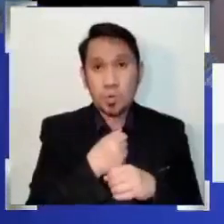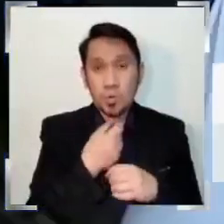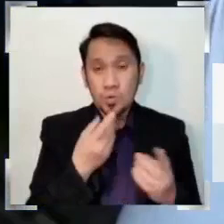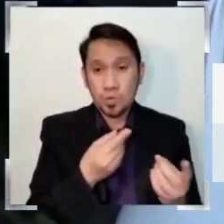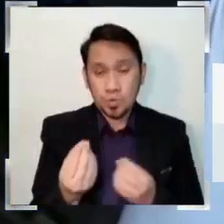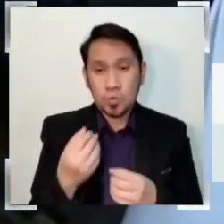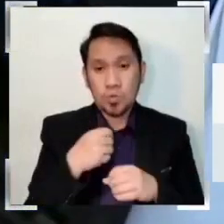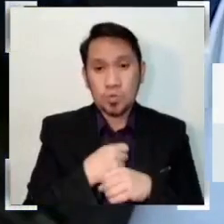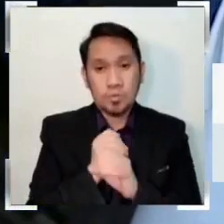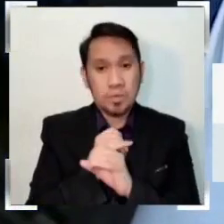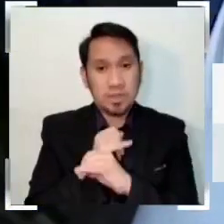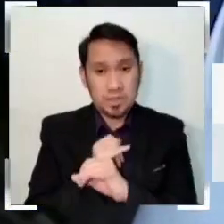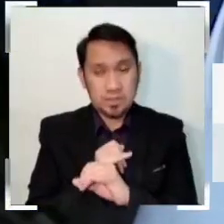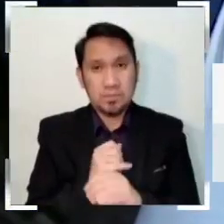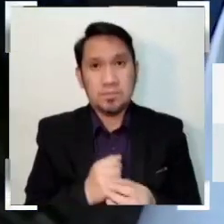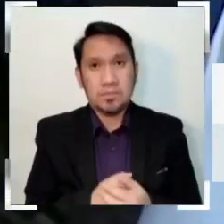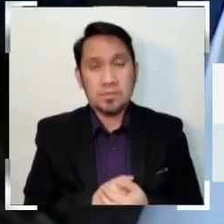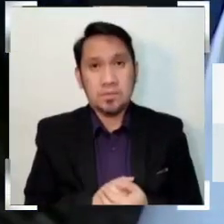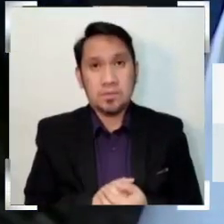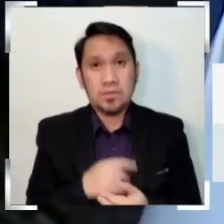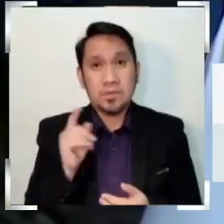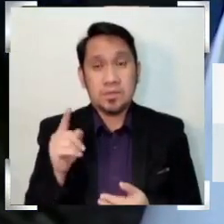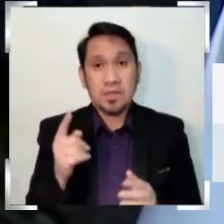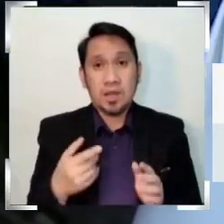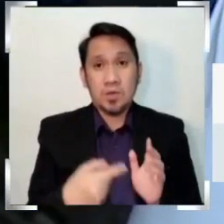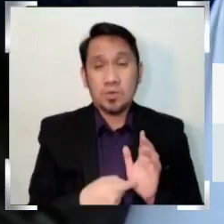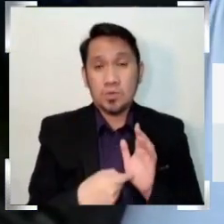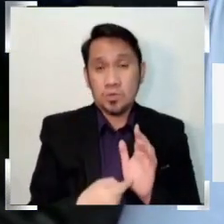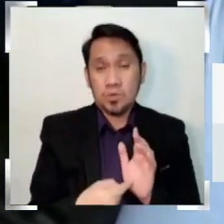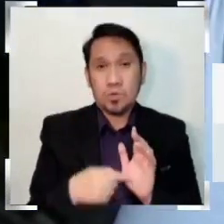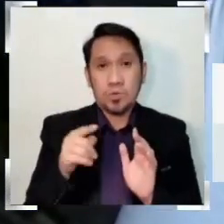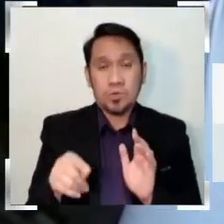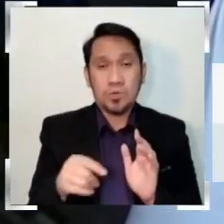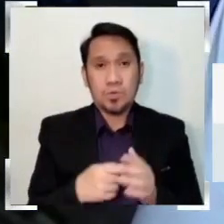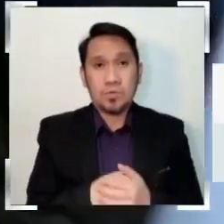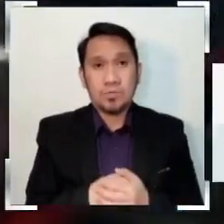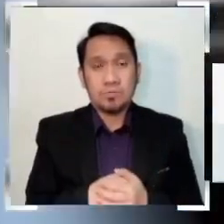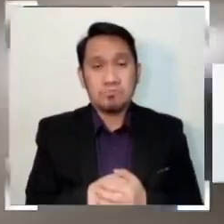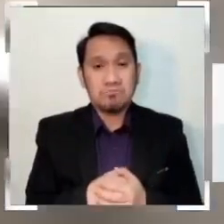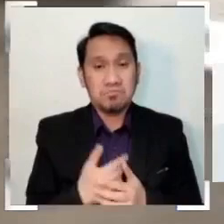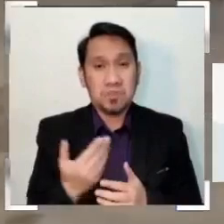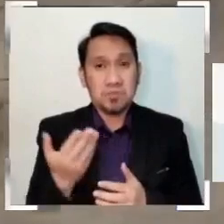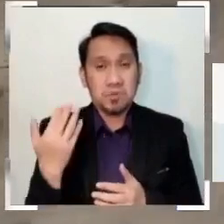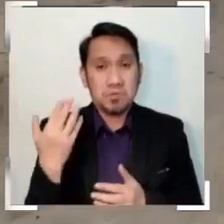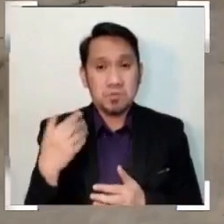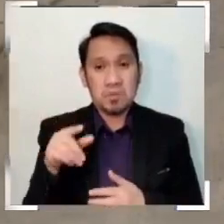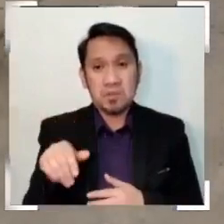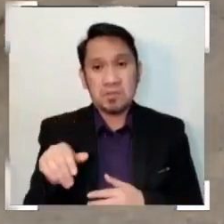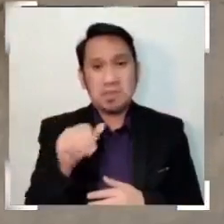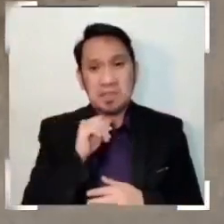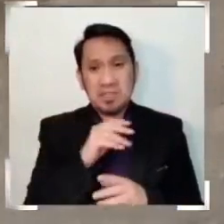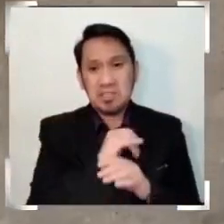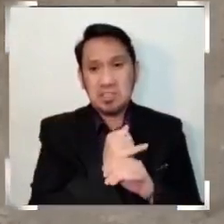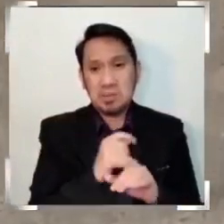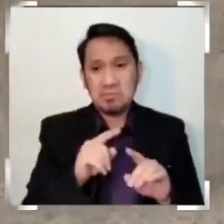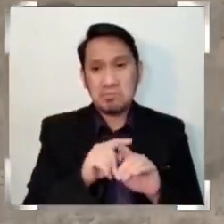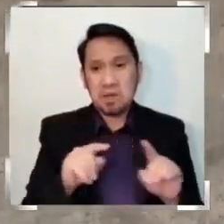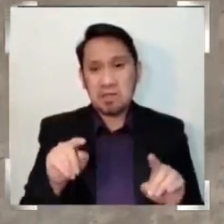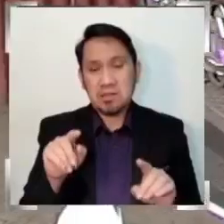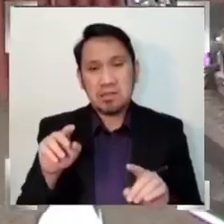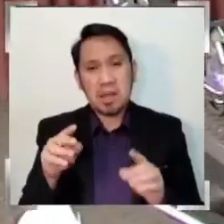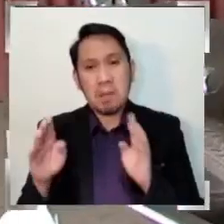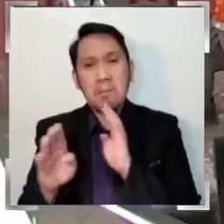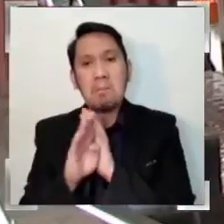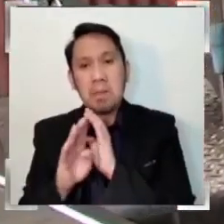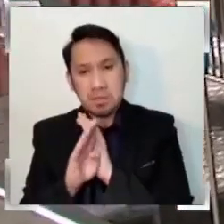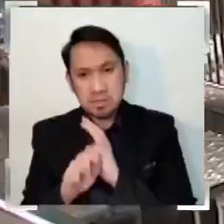traditional. Yung mga nilabas nila nung una, mga hindi naman jeep po yun eh, minibus po yun. May binubuo ring prototype ang isa